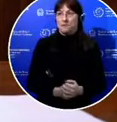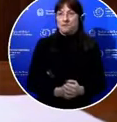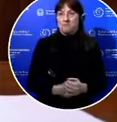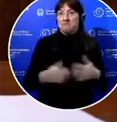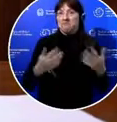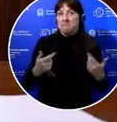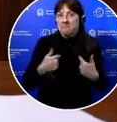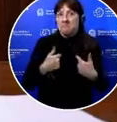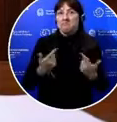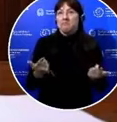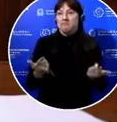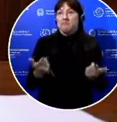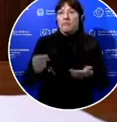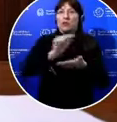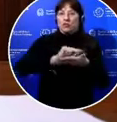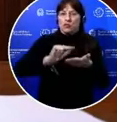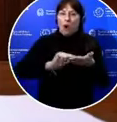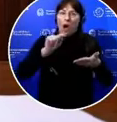La scuola